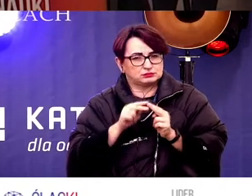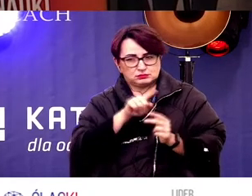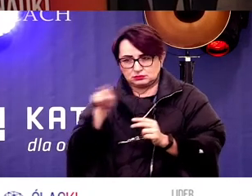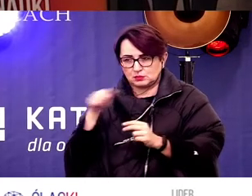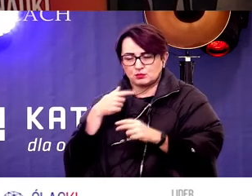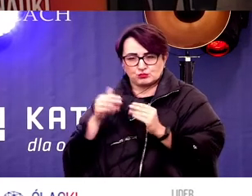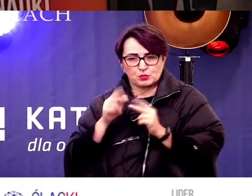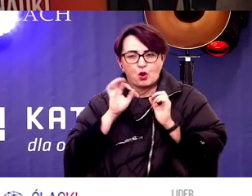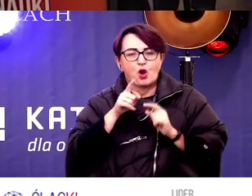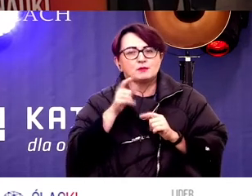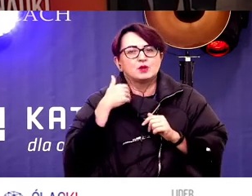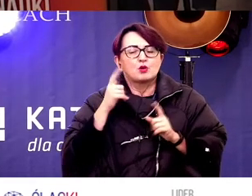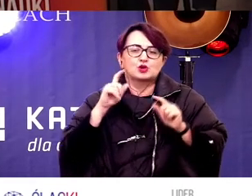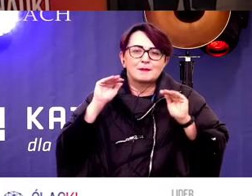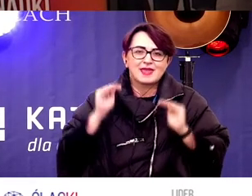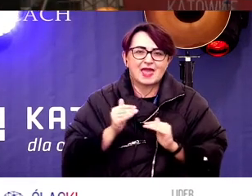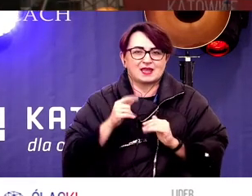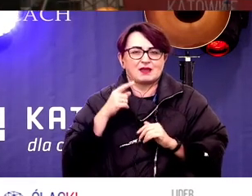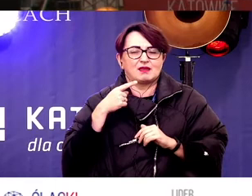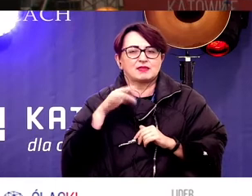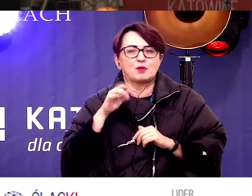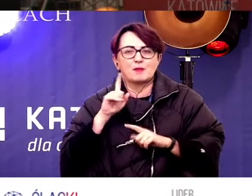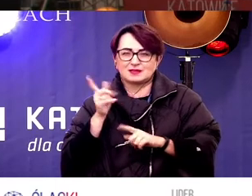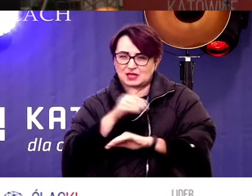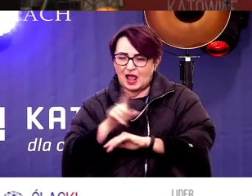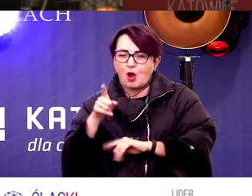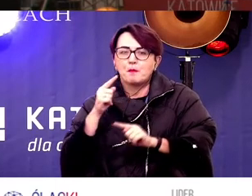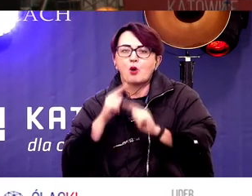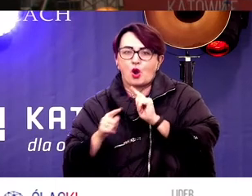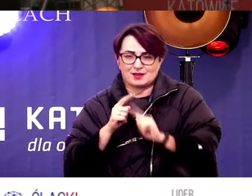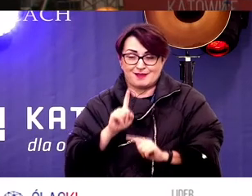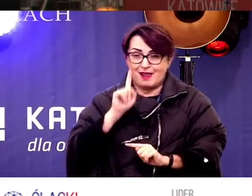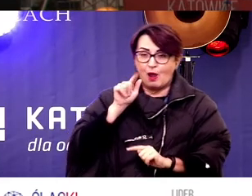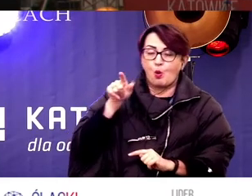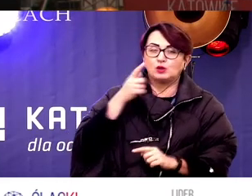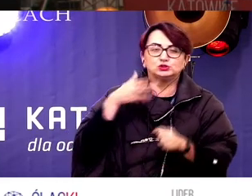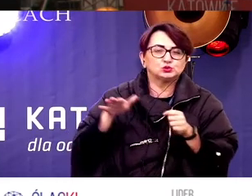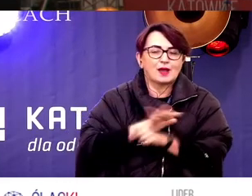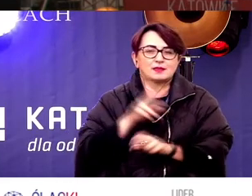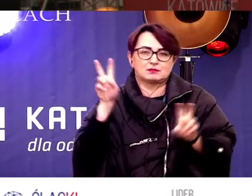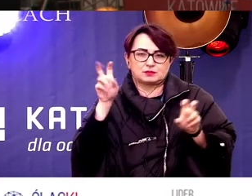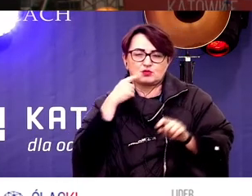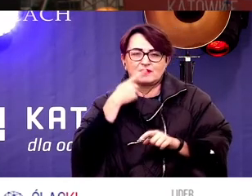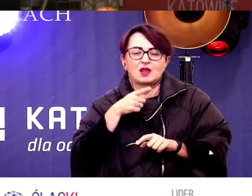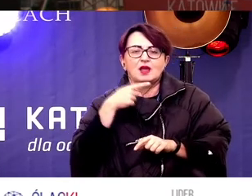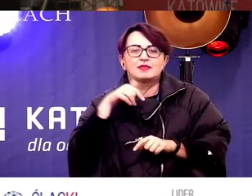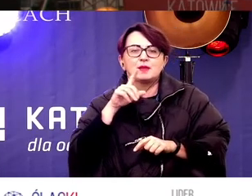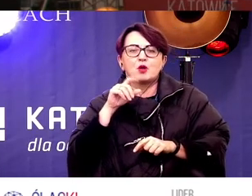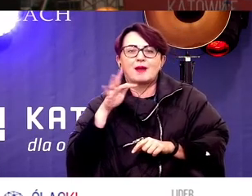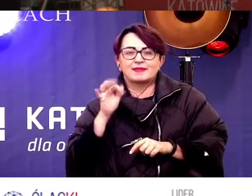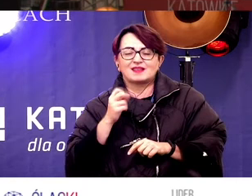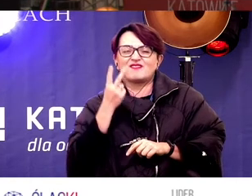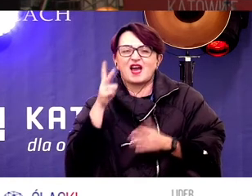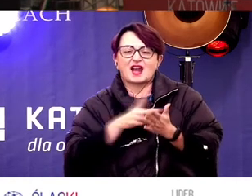że może mniej dyplomatą, a bardziej politykiem, tak? A natomiast Winston Churchill jest znany z tego słynnego powiedzenia, że dyplomata dwa razy